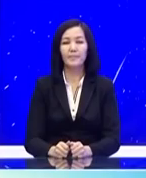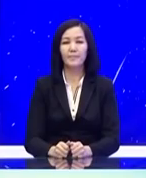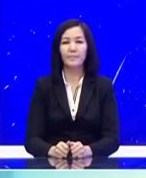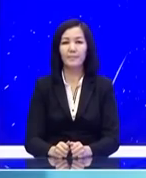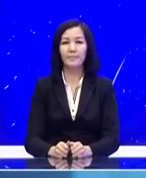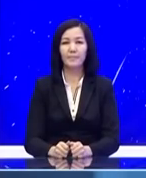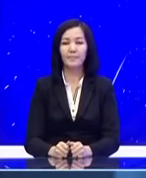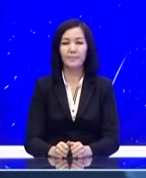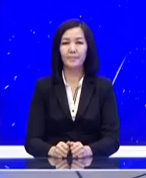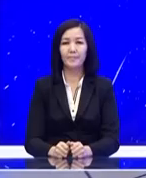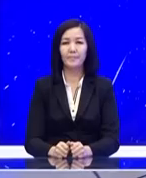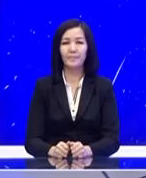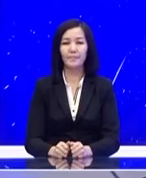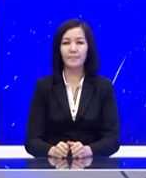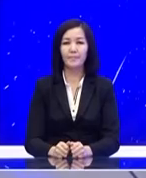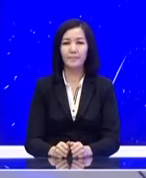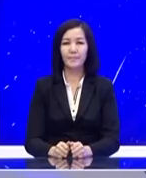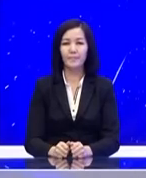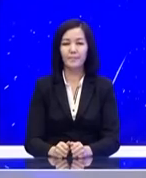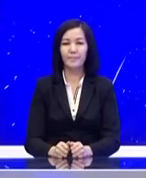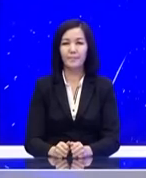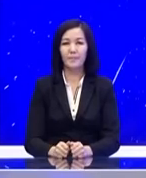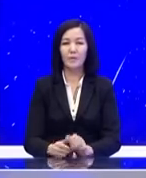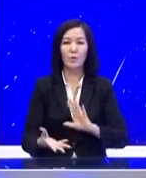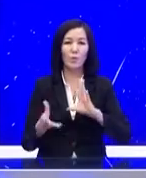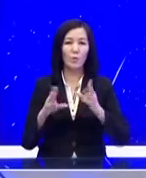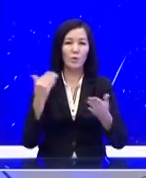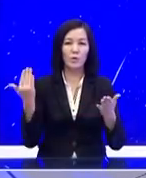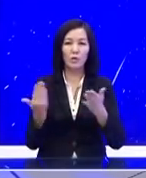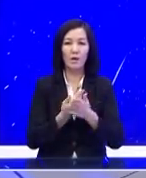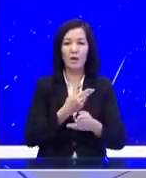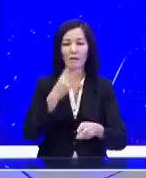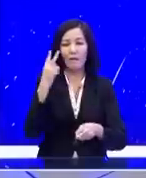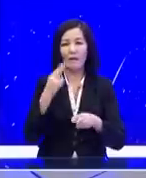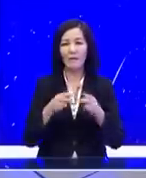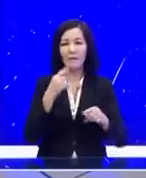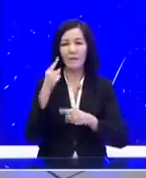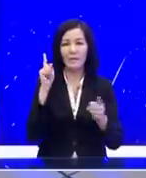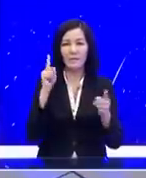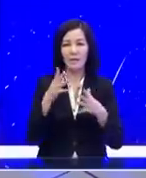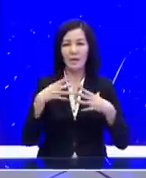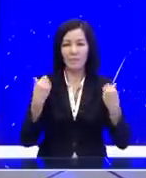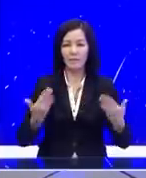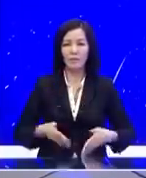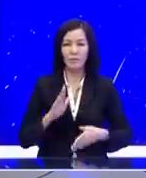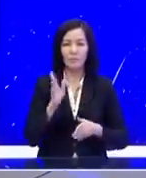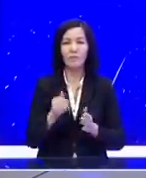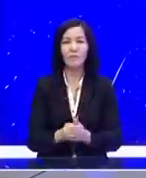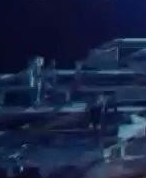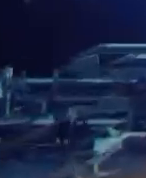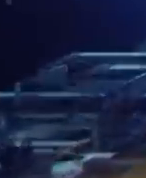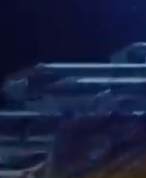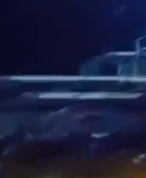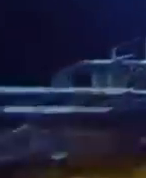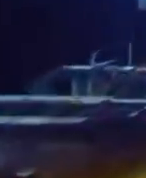Жетісу телеарнасы. Назарларыңызға рахмет. Келесі эфирде жүздескенше аман сау болыңыздар.